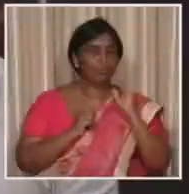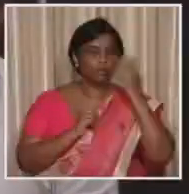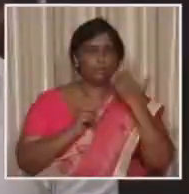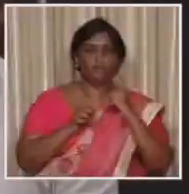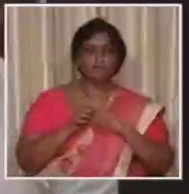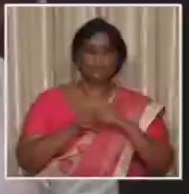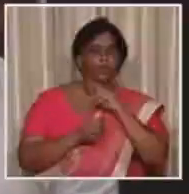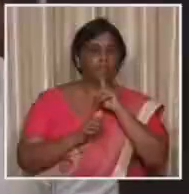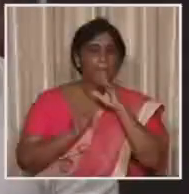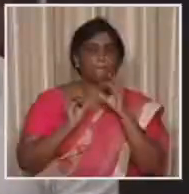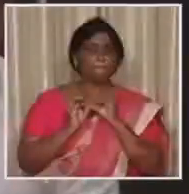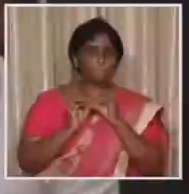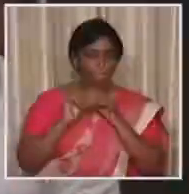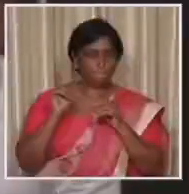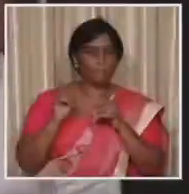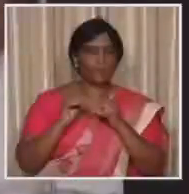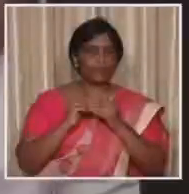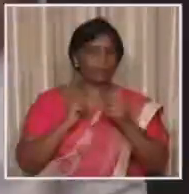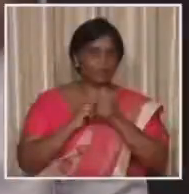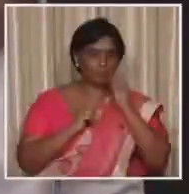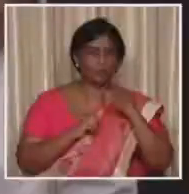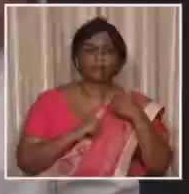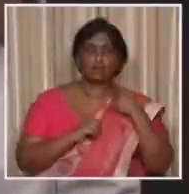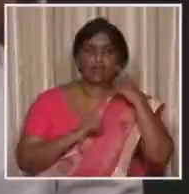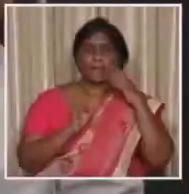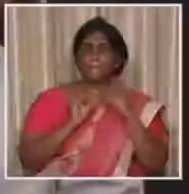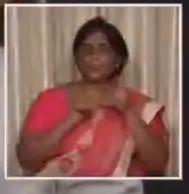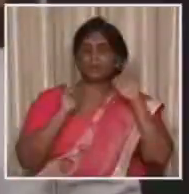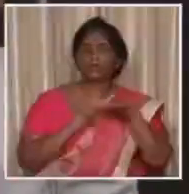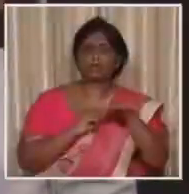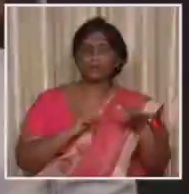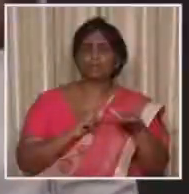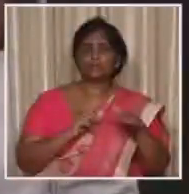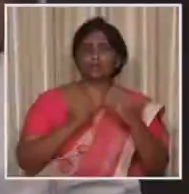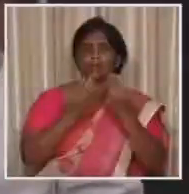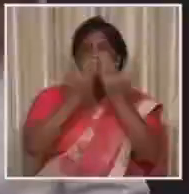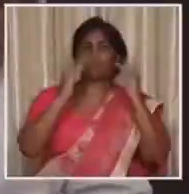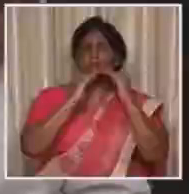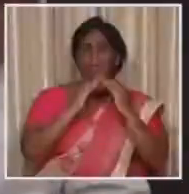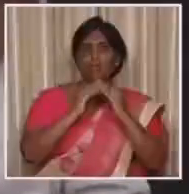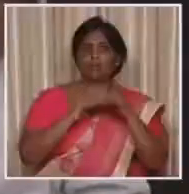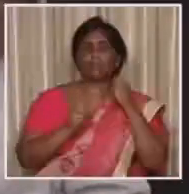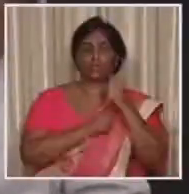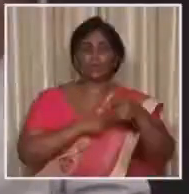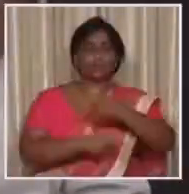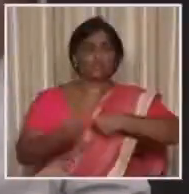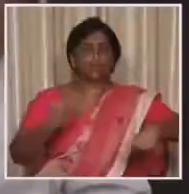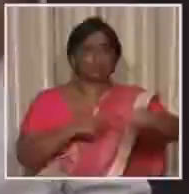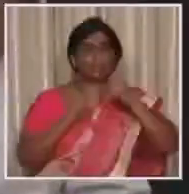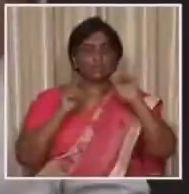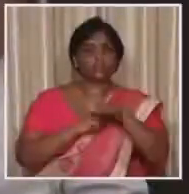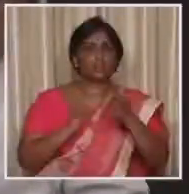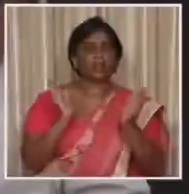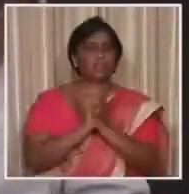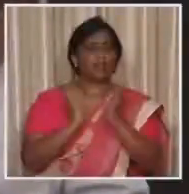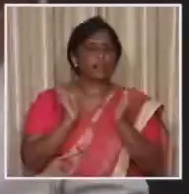බලනවා. මෙතුමා කිව්වා බිංගිරියේ ඒ වැඩසටහන දැන් කෙරීගෙන යනවා. හැබැයි මම දැක්කේ බිංගිරියේ ක්‍රීඩාංගනේ පෙවිලියන් එක අදලා තියෙනවා, ට්‍රැක් එකක් නැහැ, ග්‍රවුන්ඩ් එක නැහැ,